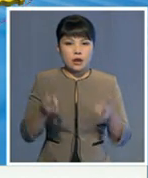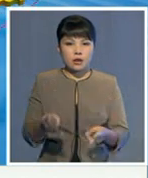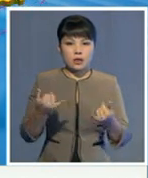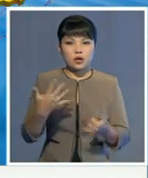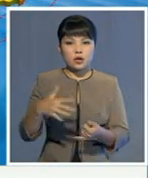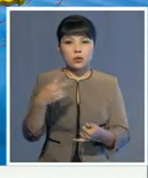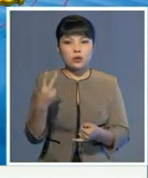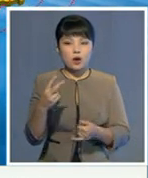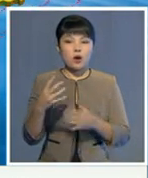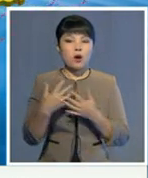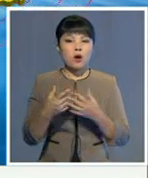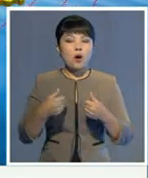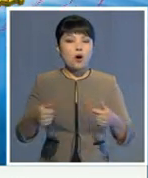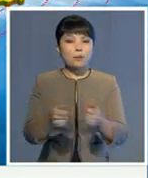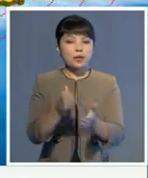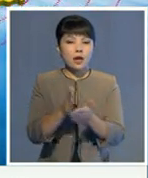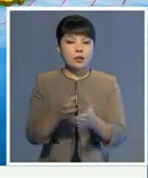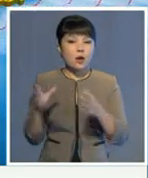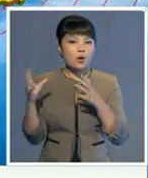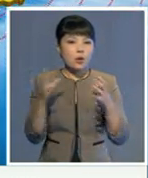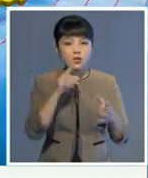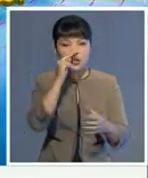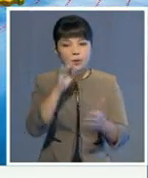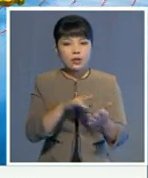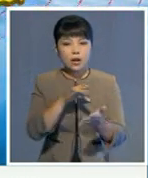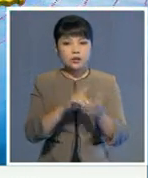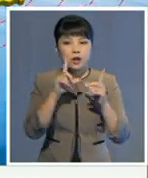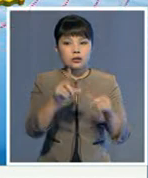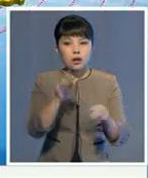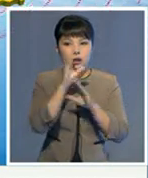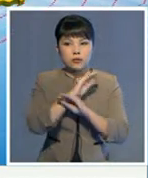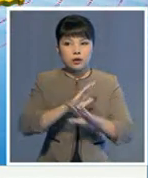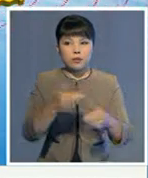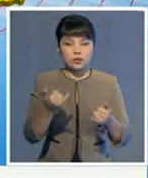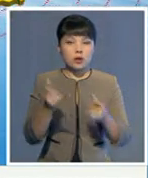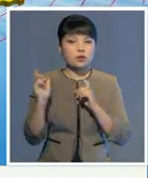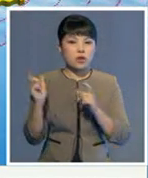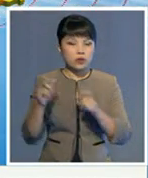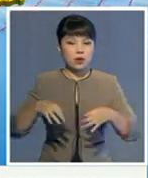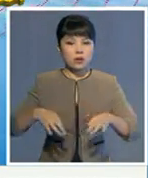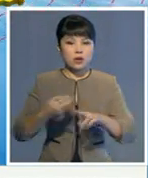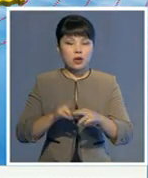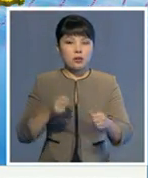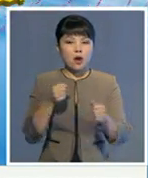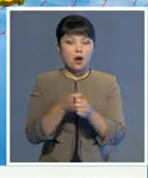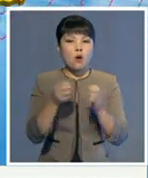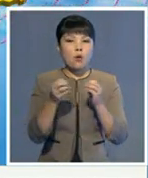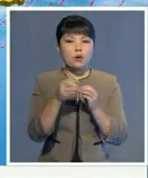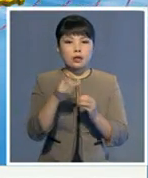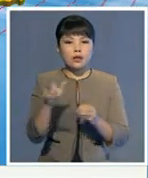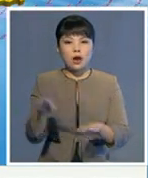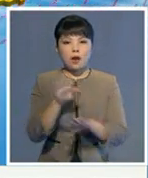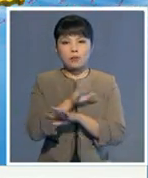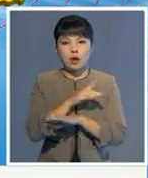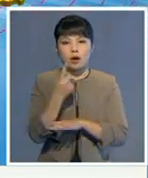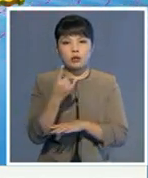жолаушыны мінгізген қоғамдық көлік Шымкентке қарай шыққан екен. Жолда жүк көлігіне соғылып, жолаушылардың 10-ы оқиға орнында тіл тартпай қаза тапты. Оның